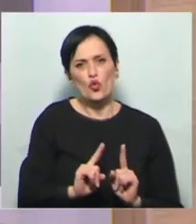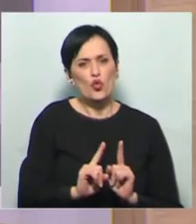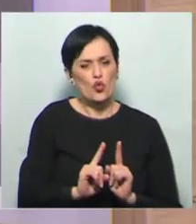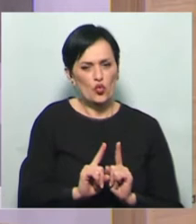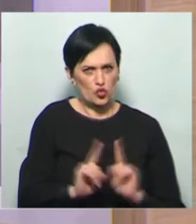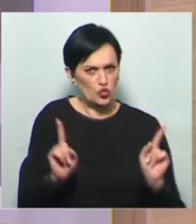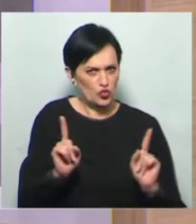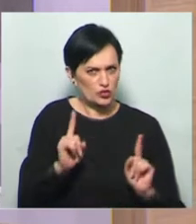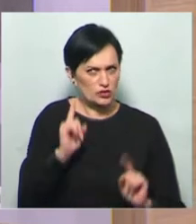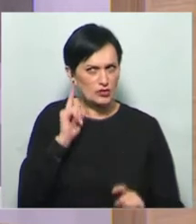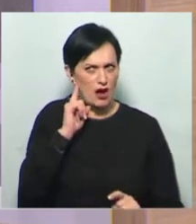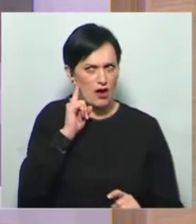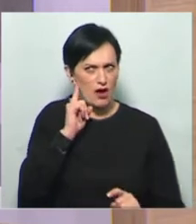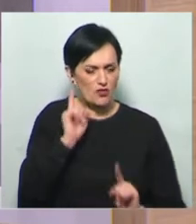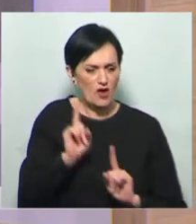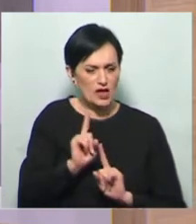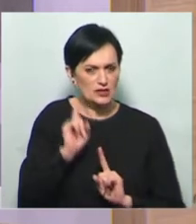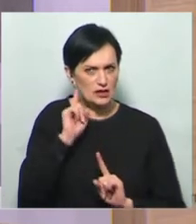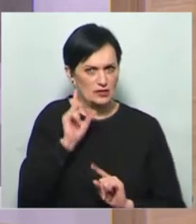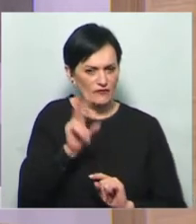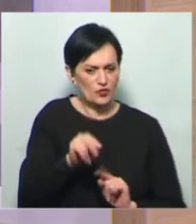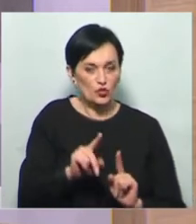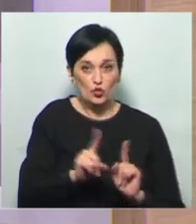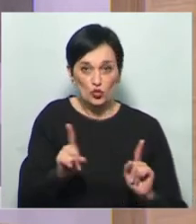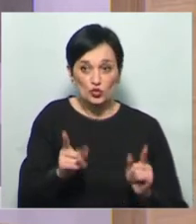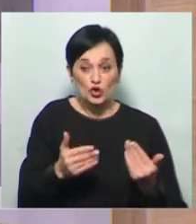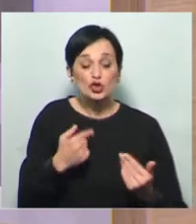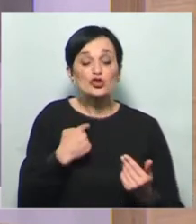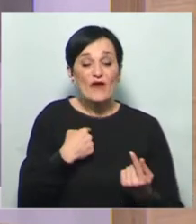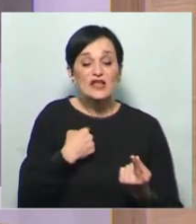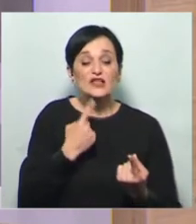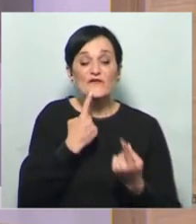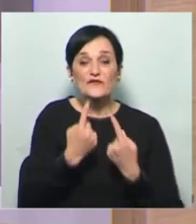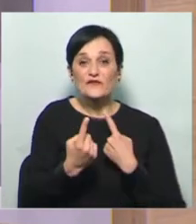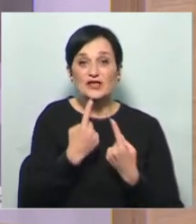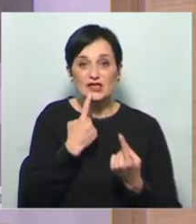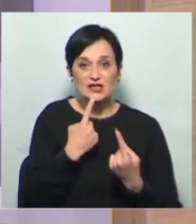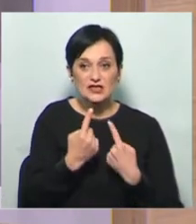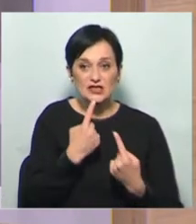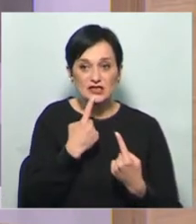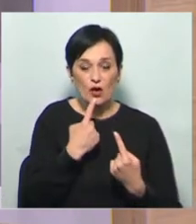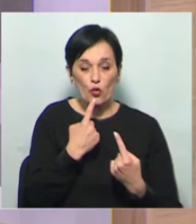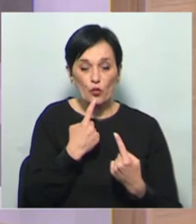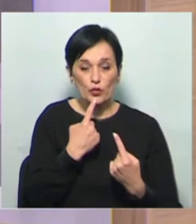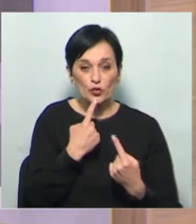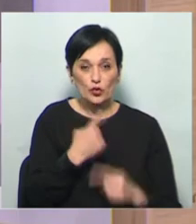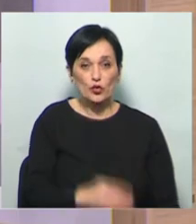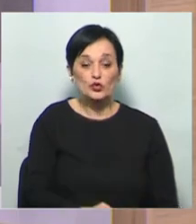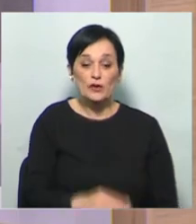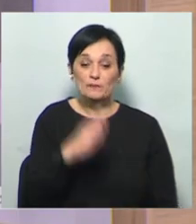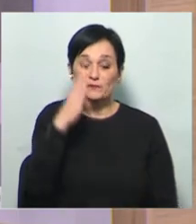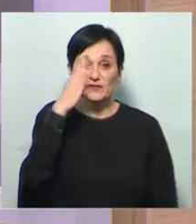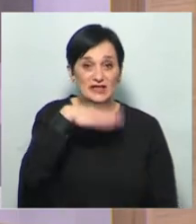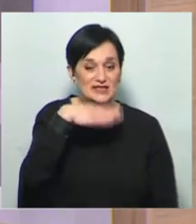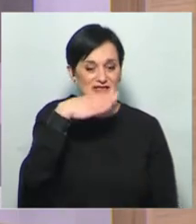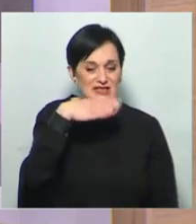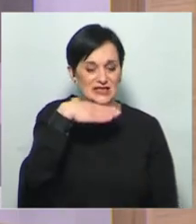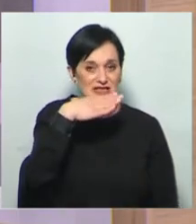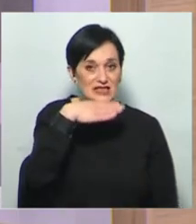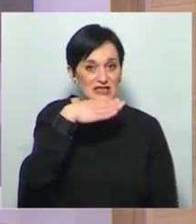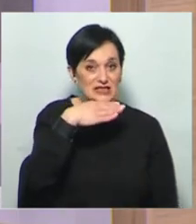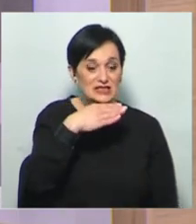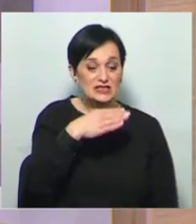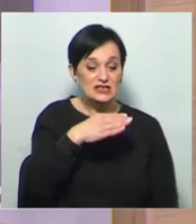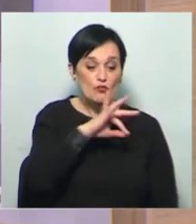უცნაურად ჟღერს ხოლმე ასეთი საპირწონე, მაგრამ მოდი ჩვენ ვისაუბროთ ერთ შემთხვევაში, თქვა წყლის მოხმარება ან არა